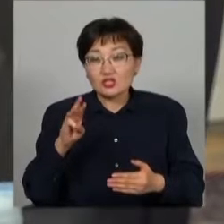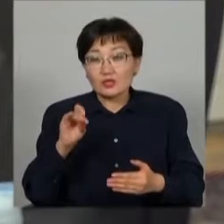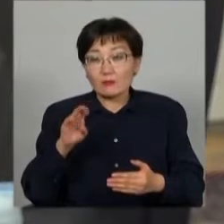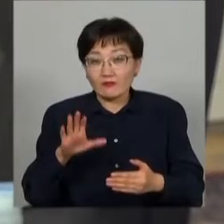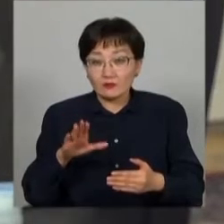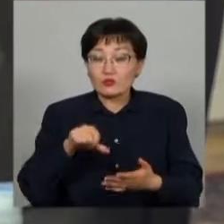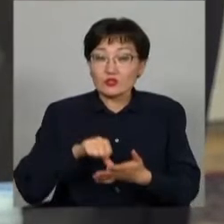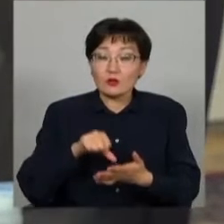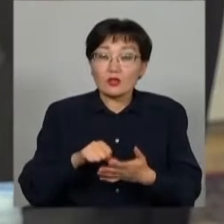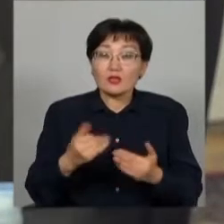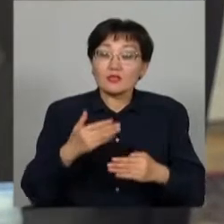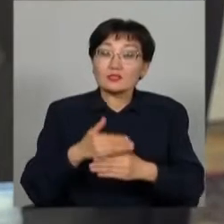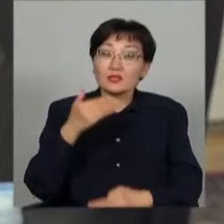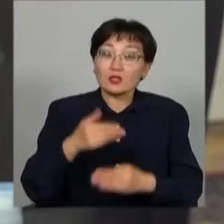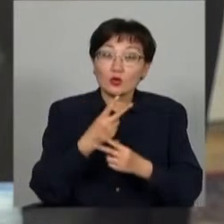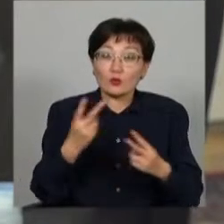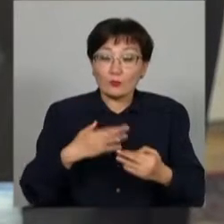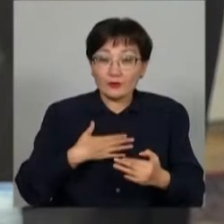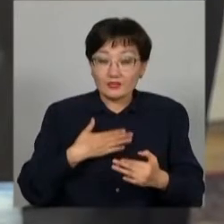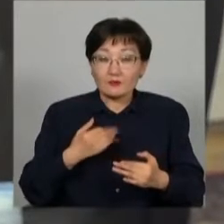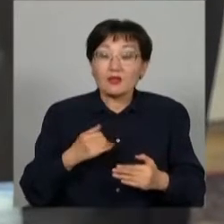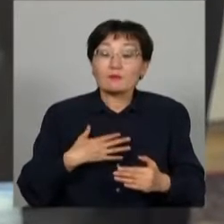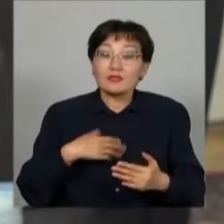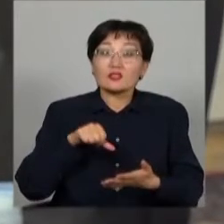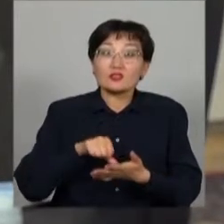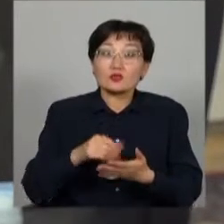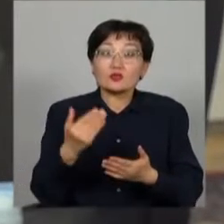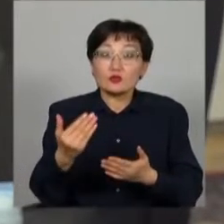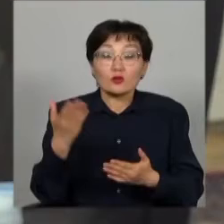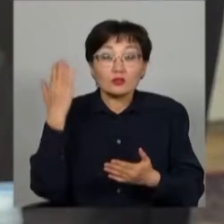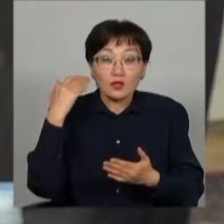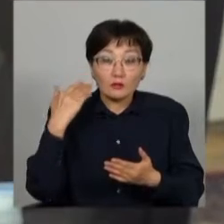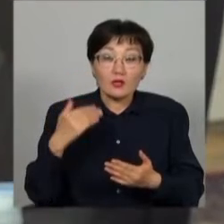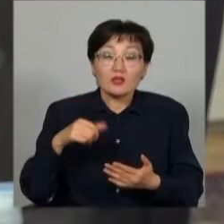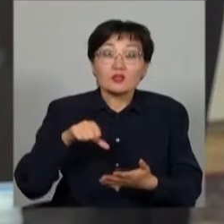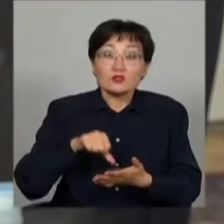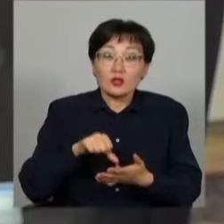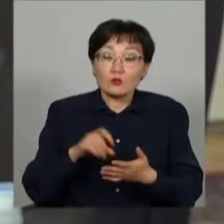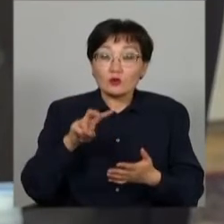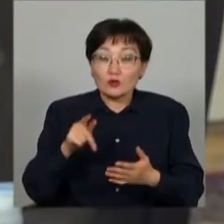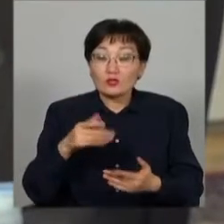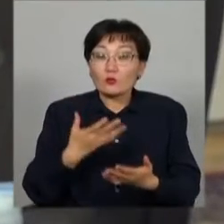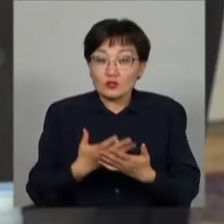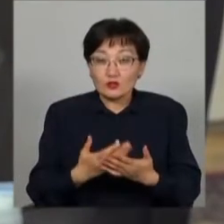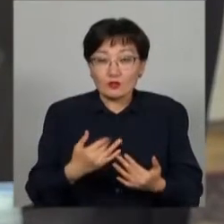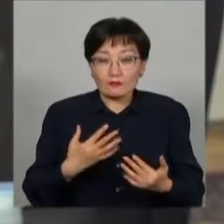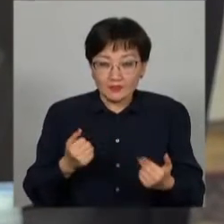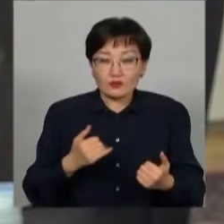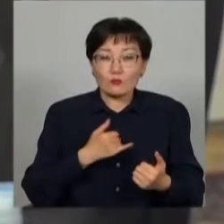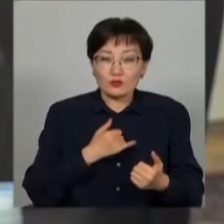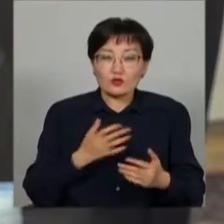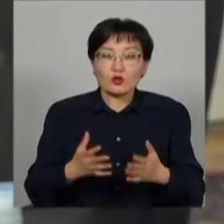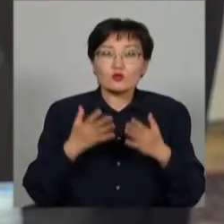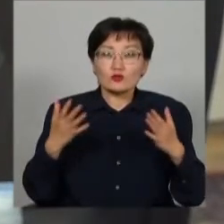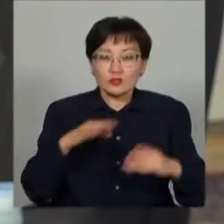ардегер сахнадан көріп отырады, ал мен сахнаға шығып сол кісі кезінде жарқыраған рольді сомдау әрине мен үшін үлкен